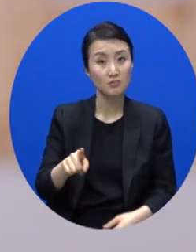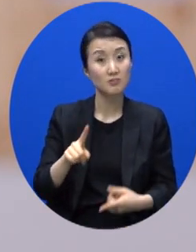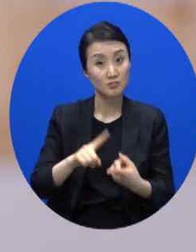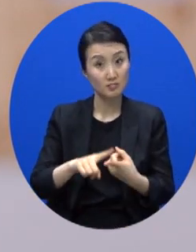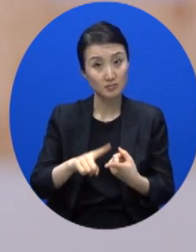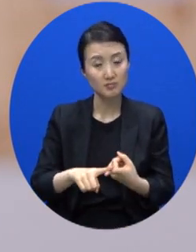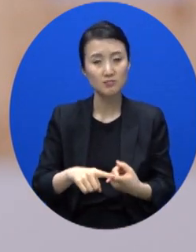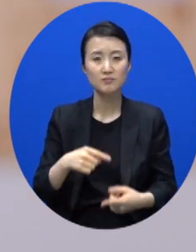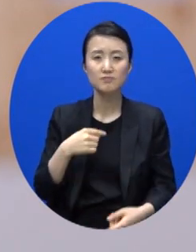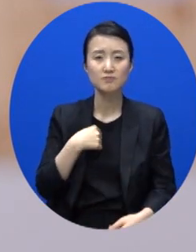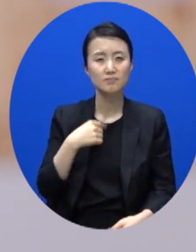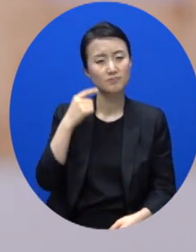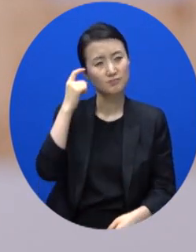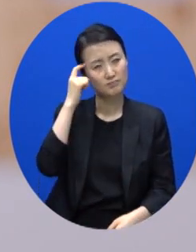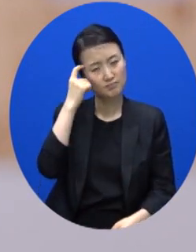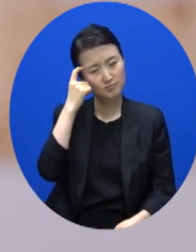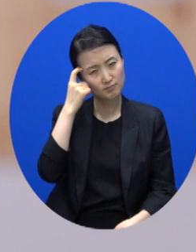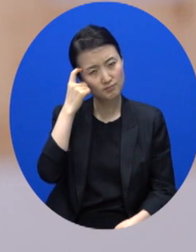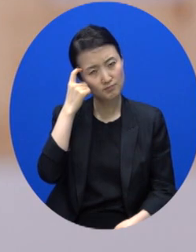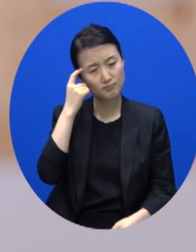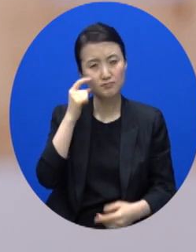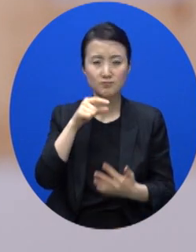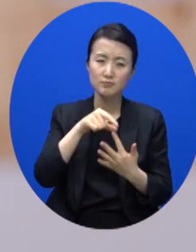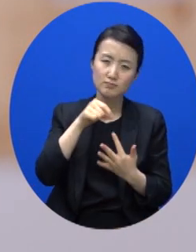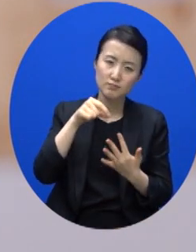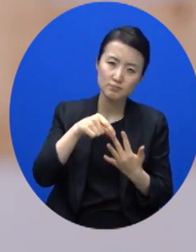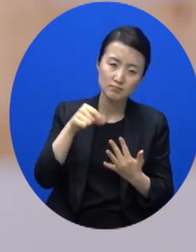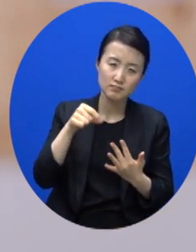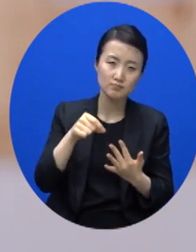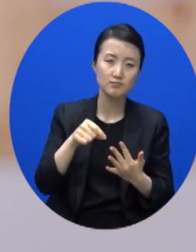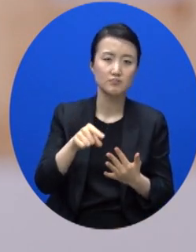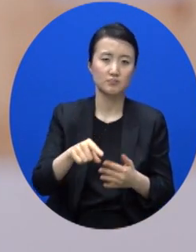대해서 저는 선택을 하였습니다.